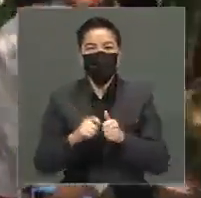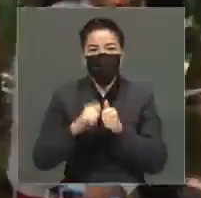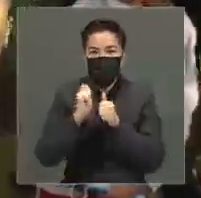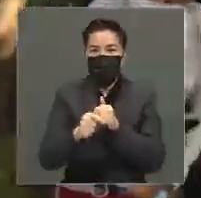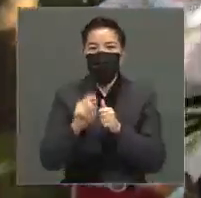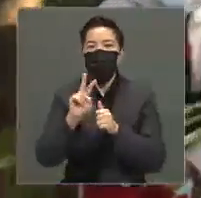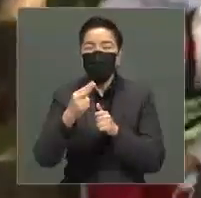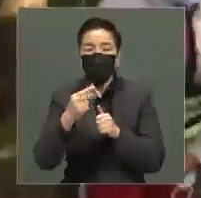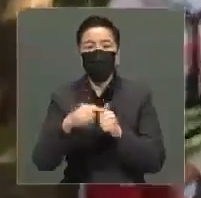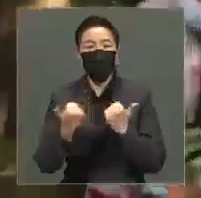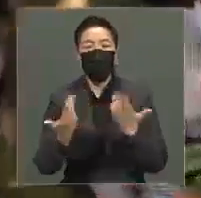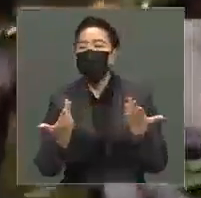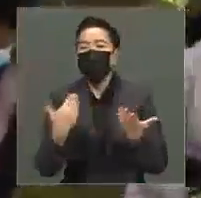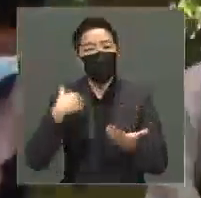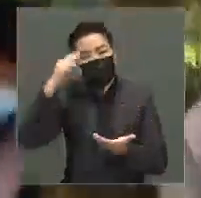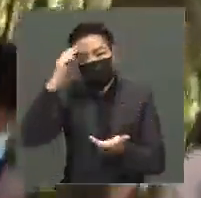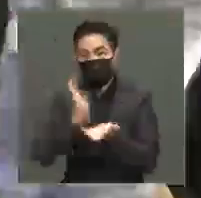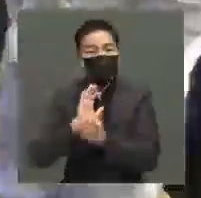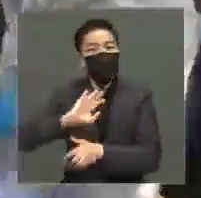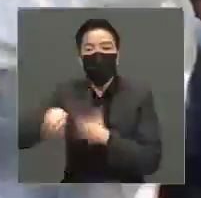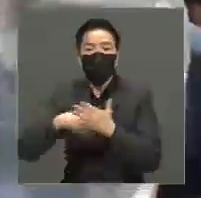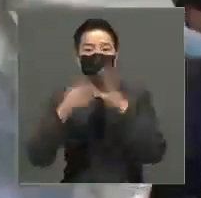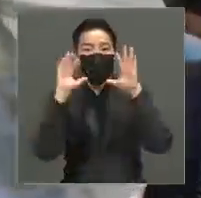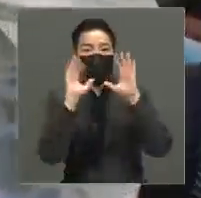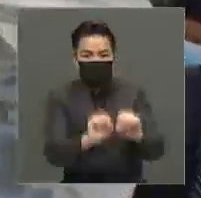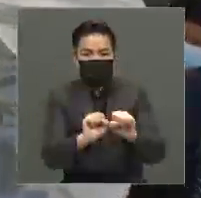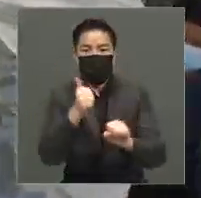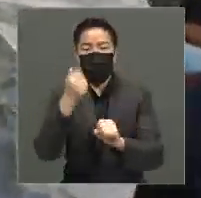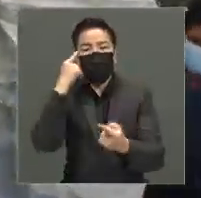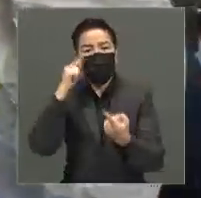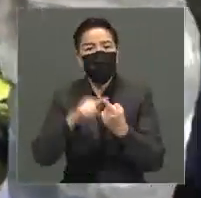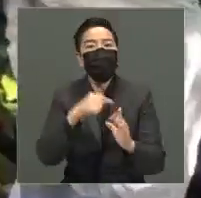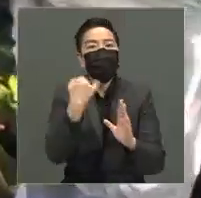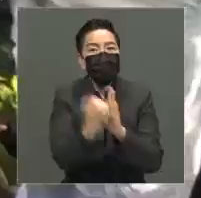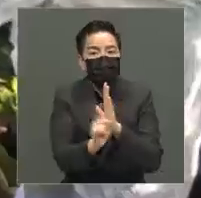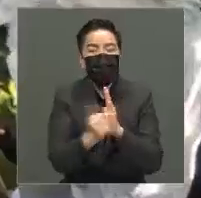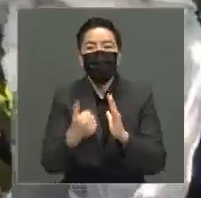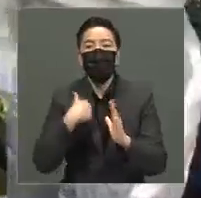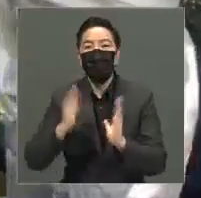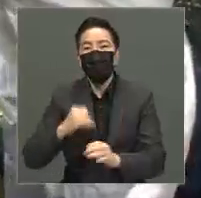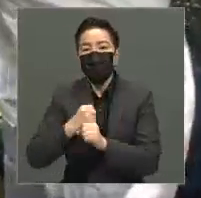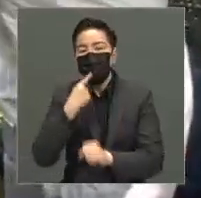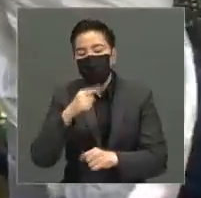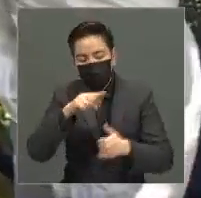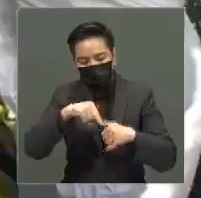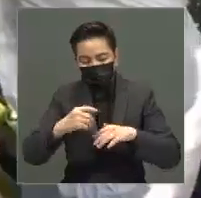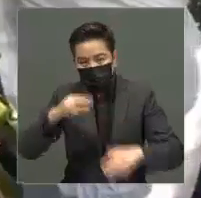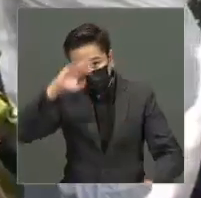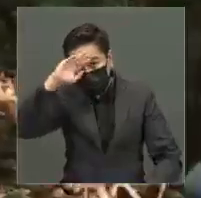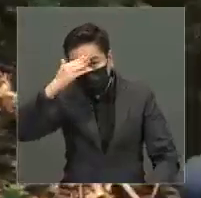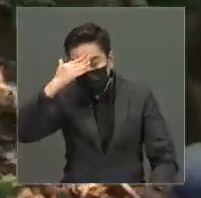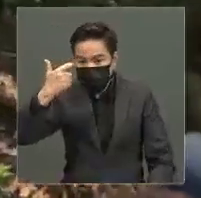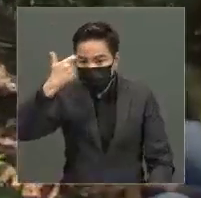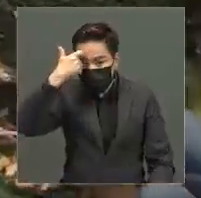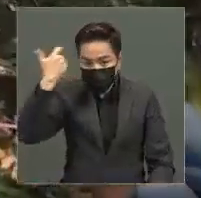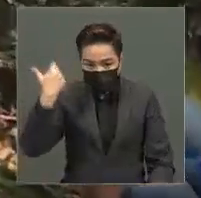ะครับแต่ว่าสุดท้ายก็เนี่ยฮะสามารถจับกลุ่มได้เสียก่อนนะครับเบื้องต้นอย่างที่บอกไปเจ้าหน้าที่ก็ทำการตรวจวัดอุณหภู